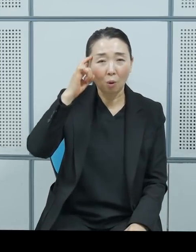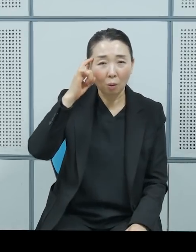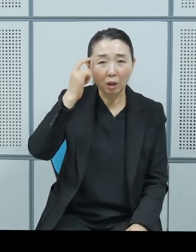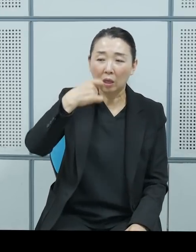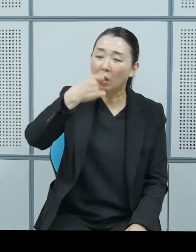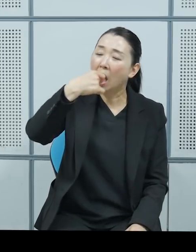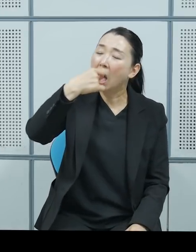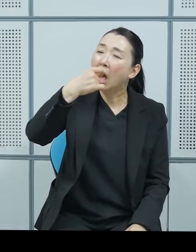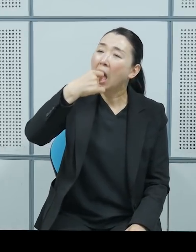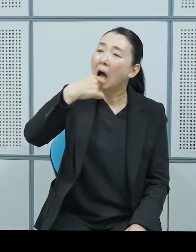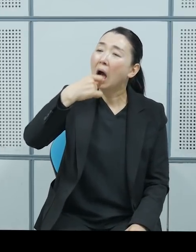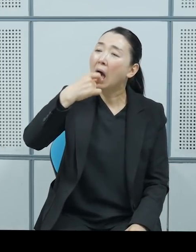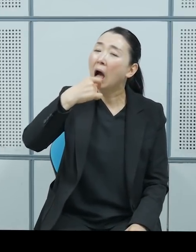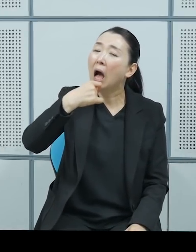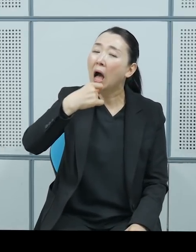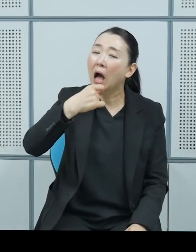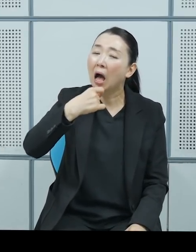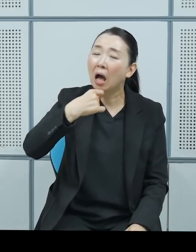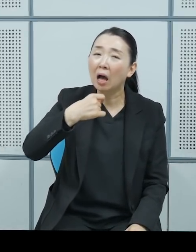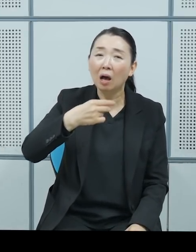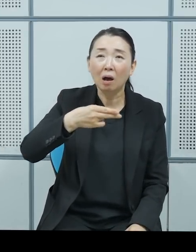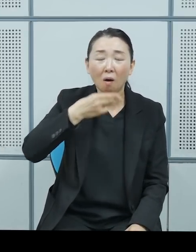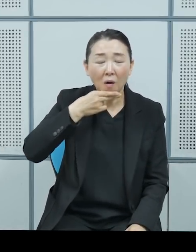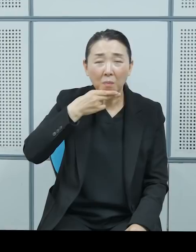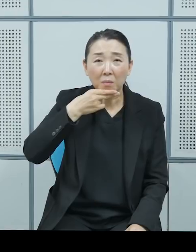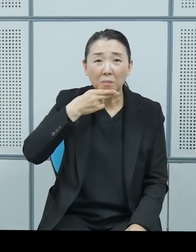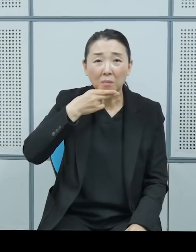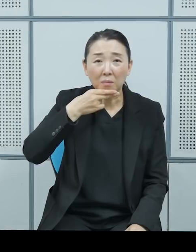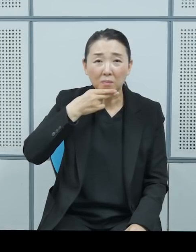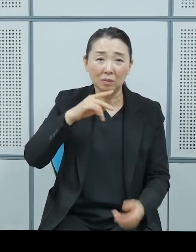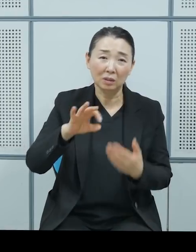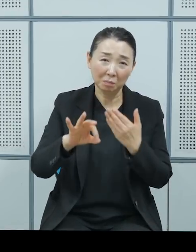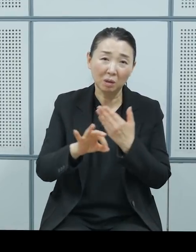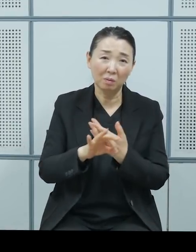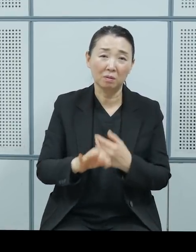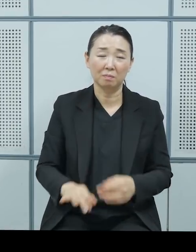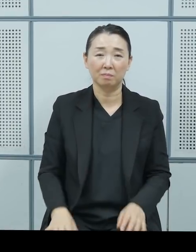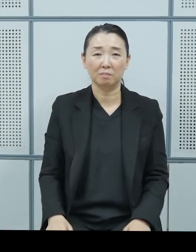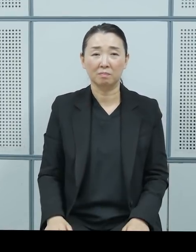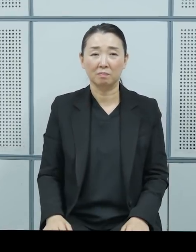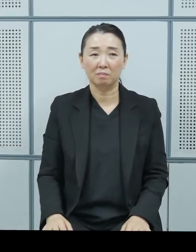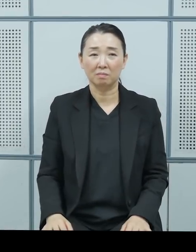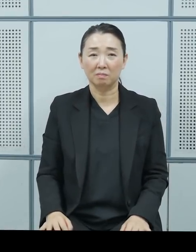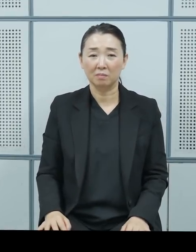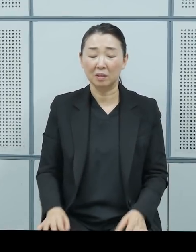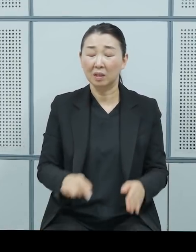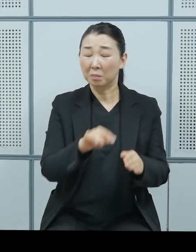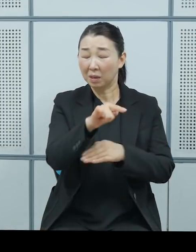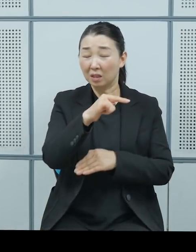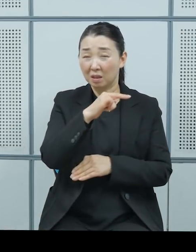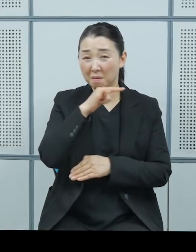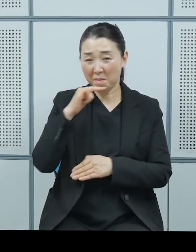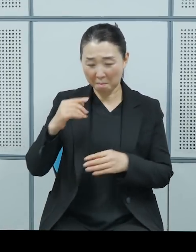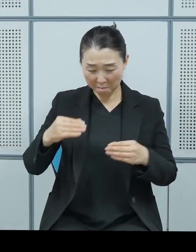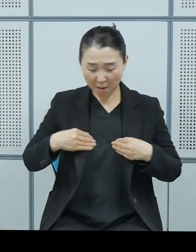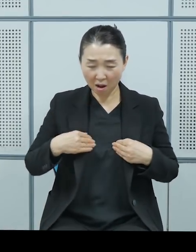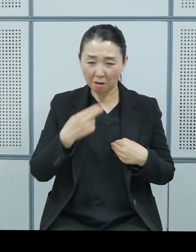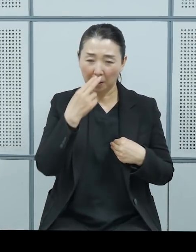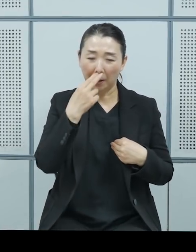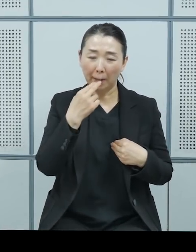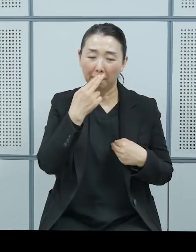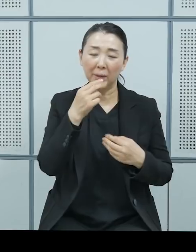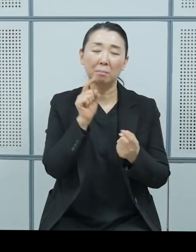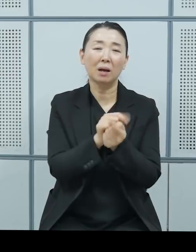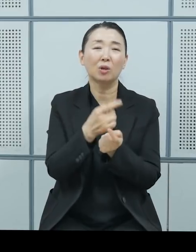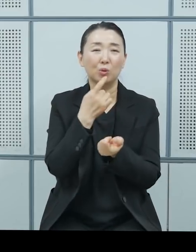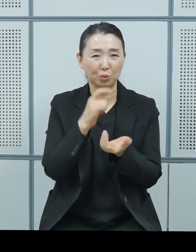이런 이 목구멍을 이렇게 열어놓은 네. 환자들은 밖에 갔다 오면 폐렴이나 감기가 쉽게 걸릴 그렇겠네요.